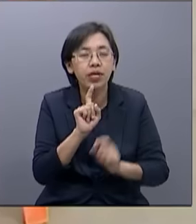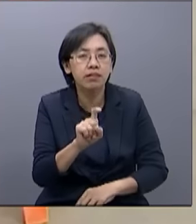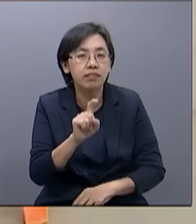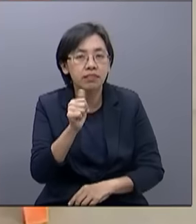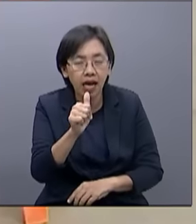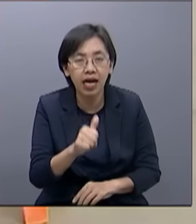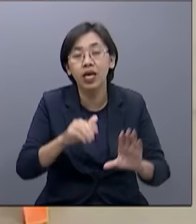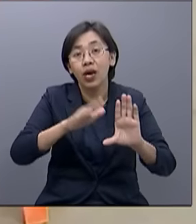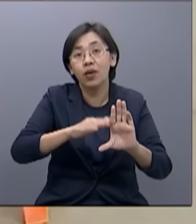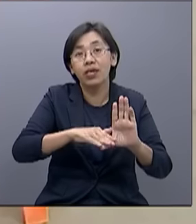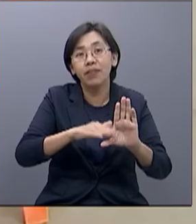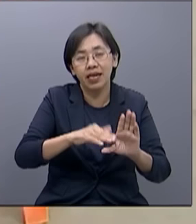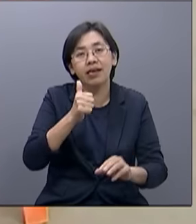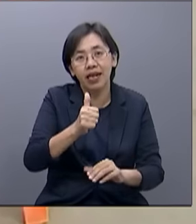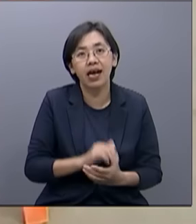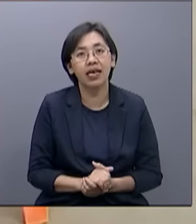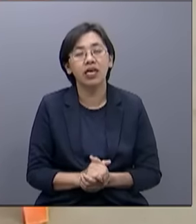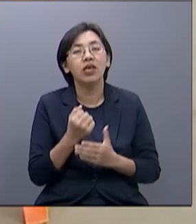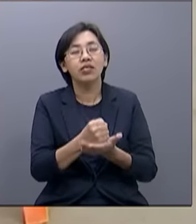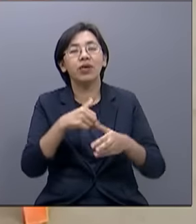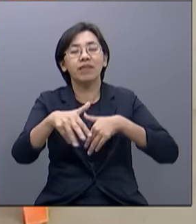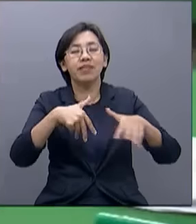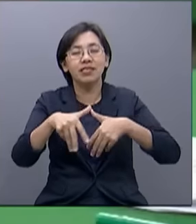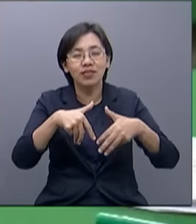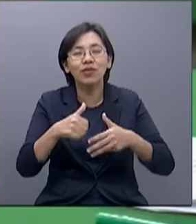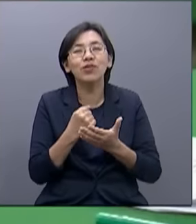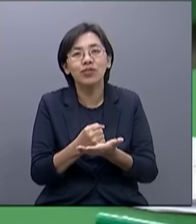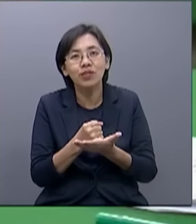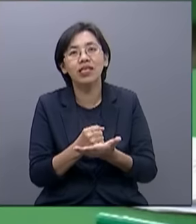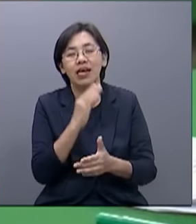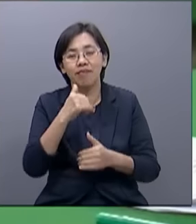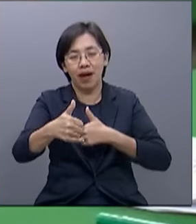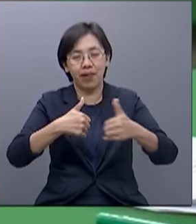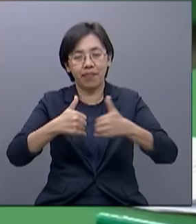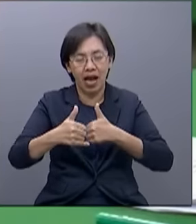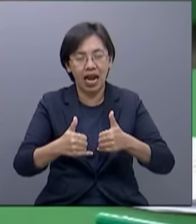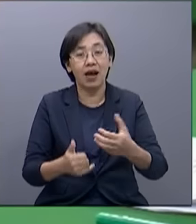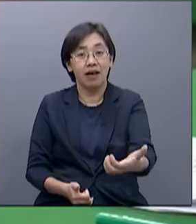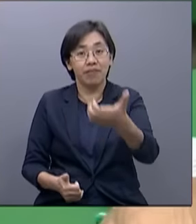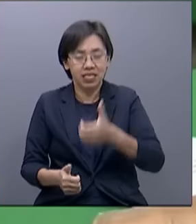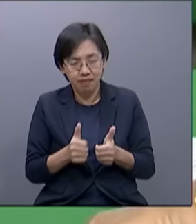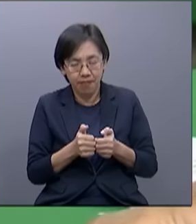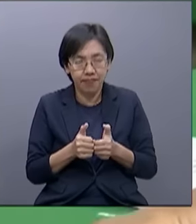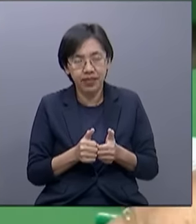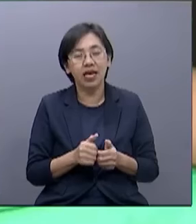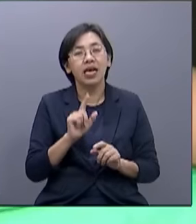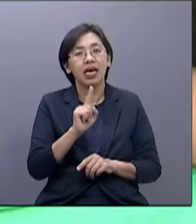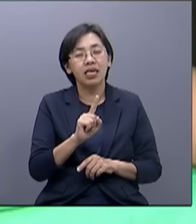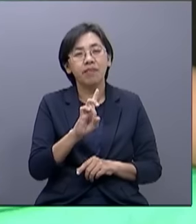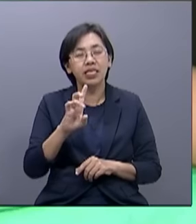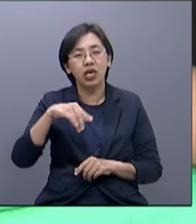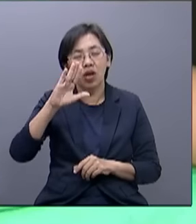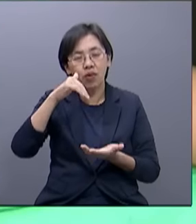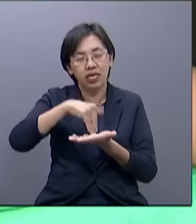รับลงทะเบียนเข้าร่วมโครงการให้กับประชาชนค่ะก็คือจะเปิดตามศูนย์ดิจิตัลชุมชน1,700กว่าศูนย์ทั่ว